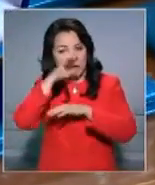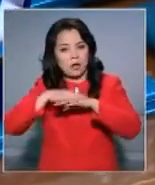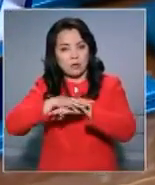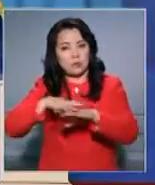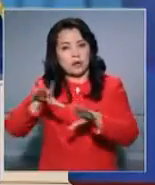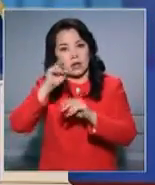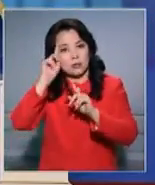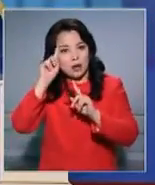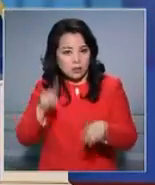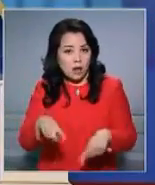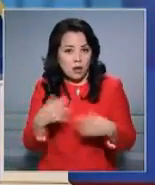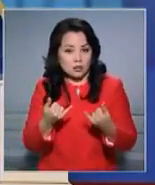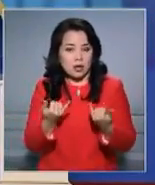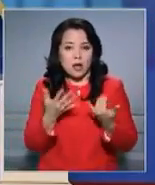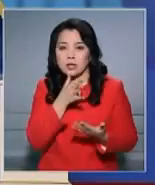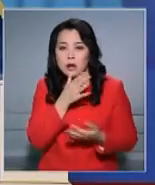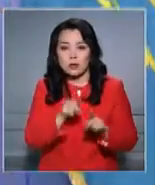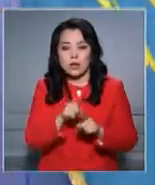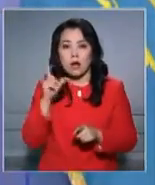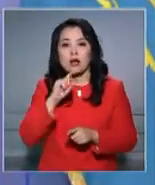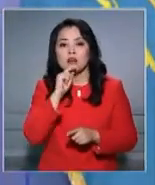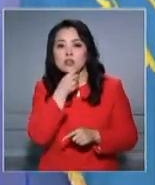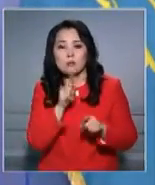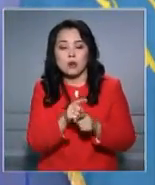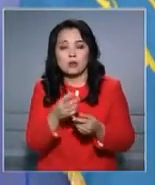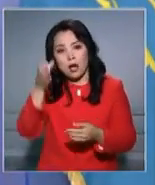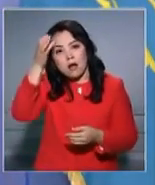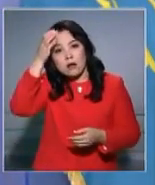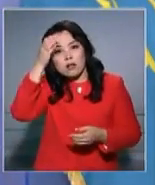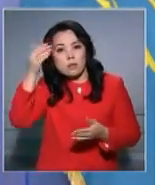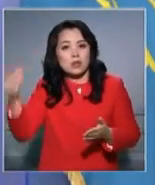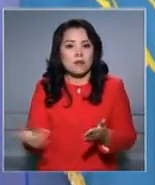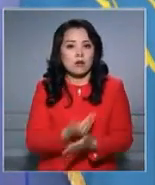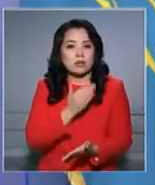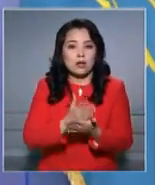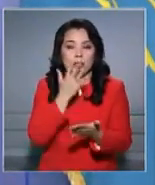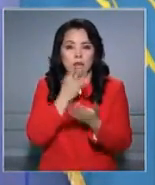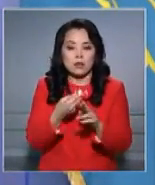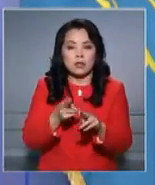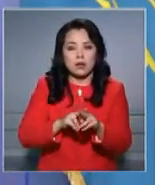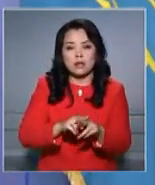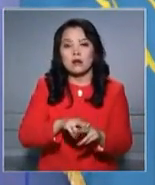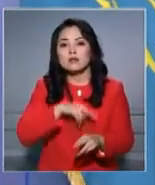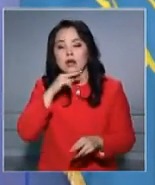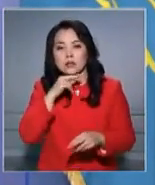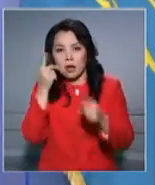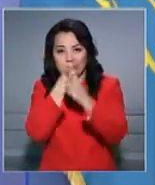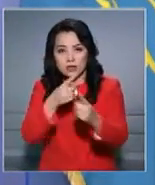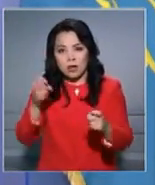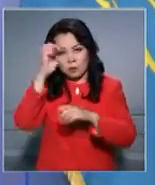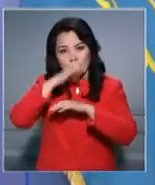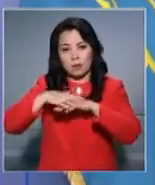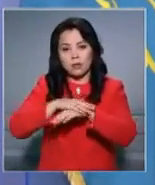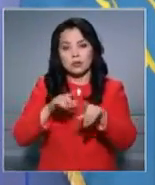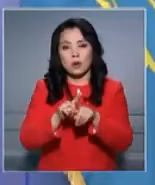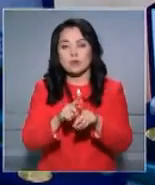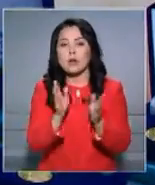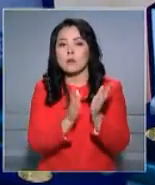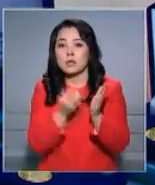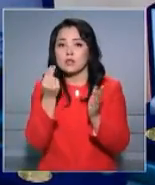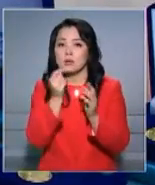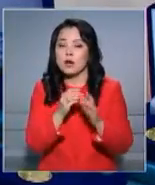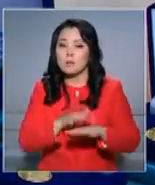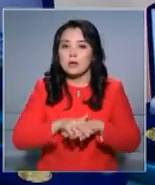танылды. Қазіргі заманда экономика өсімін ғылым мен инновациясыз елестетуге болмайды, сондықтан мемлекет көңілді бөліп, қаражатты